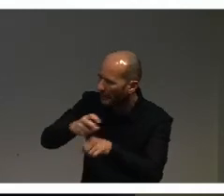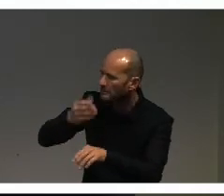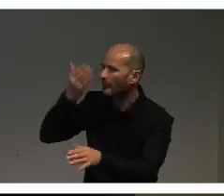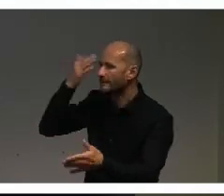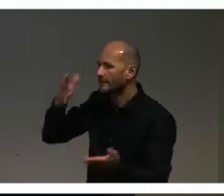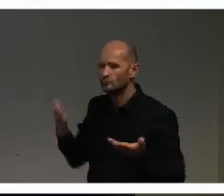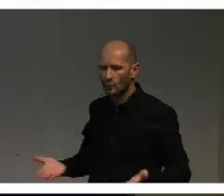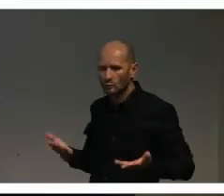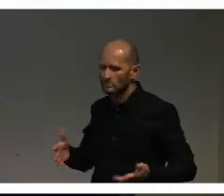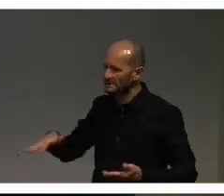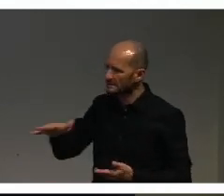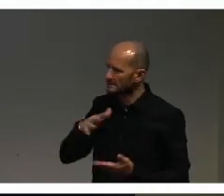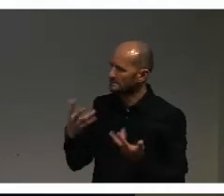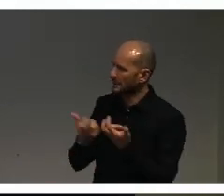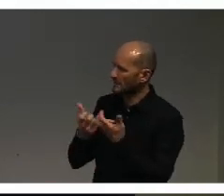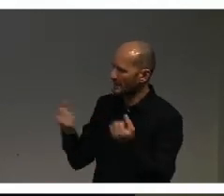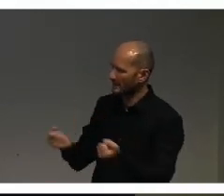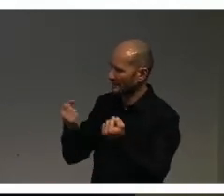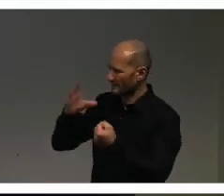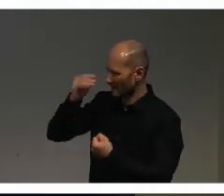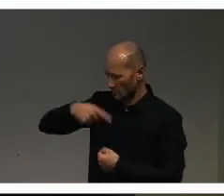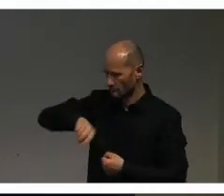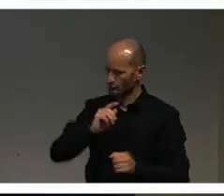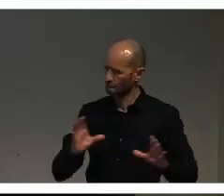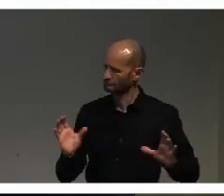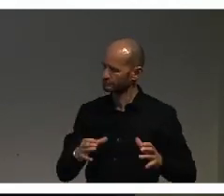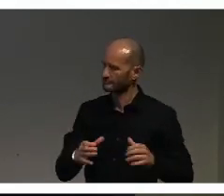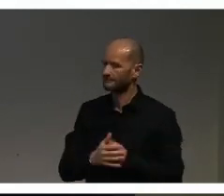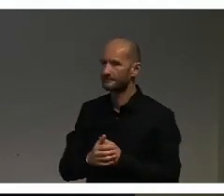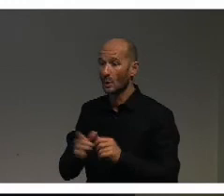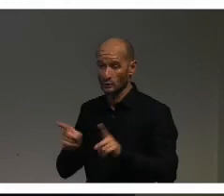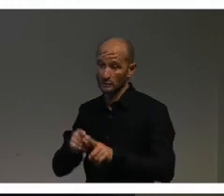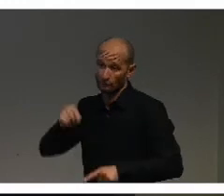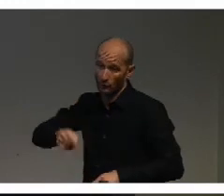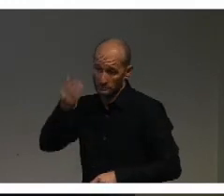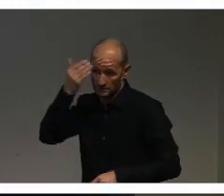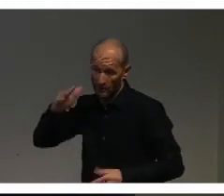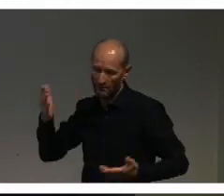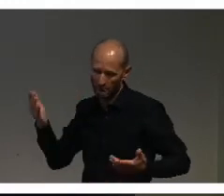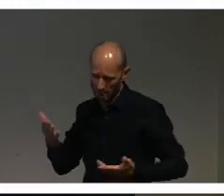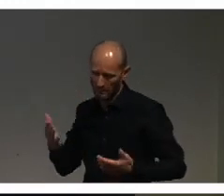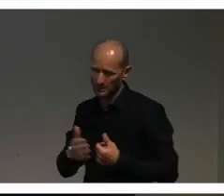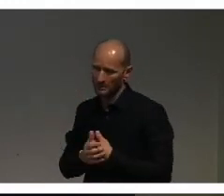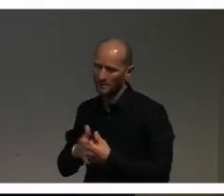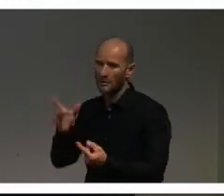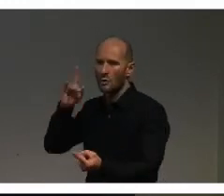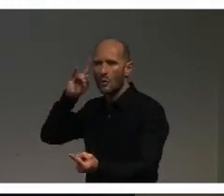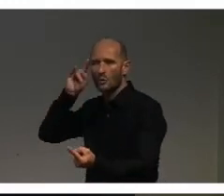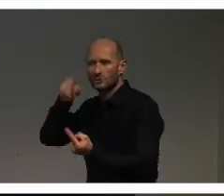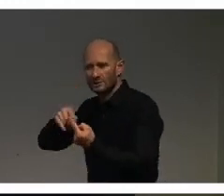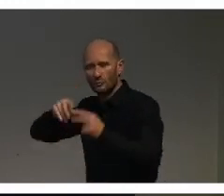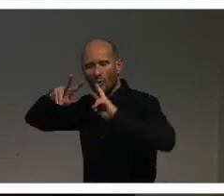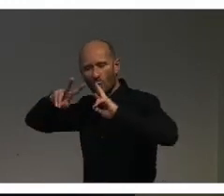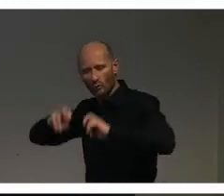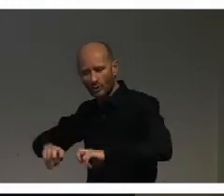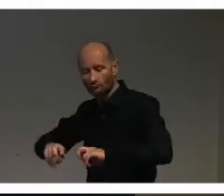rencontre aujourd'hui dans nos activités professionnelles. Et puis, il faut le reconnaître, ça reste effectivement des objets de recherche et on a très